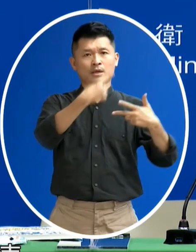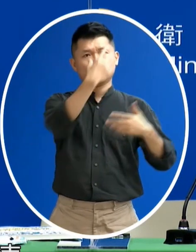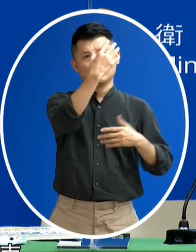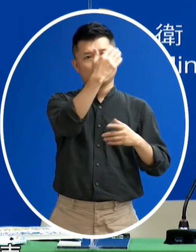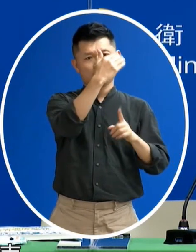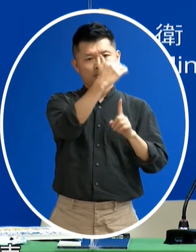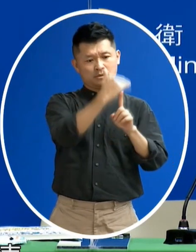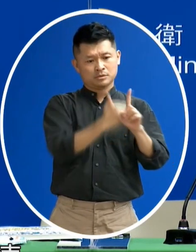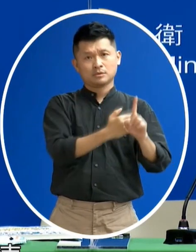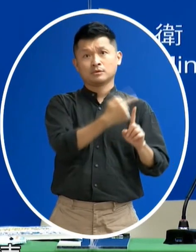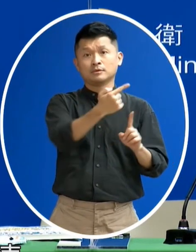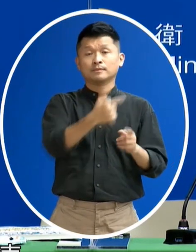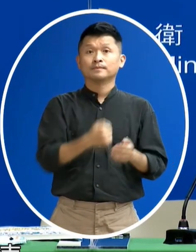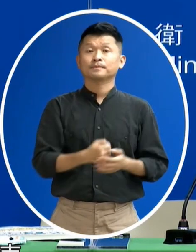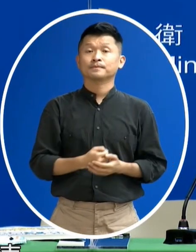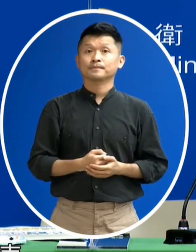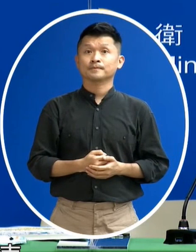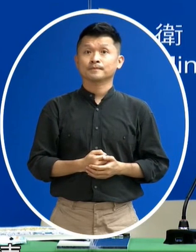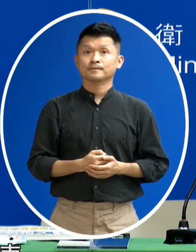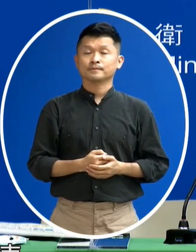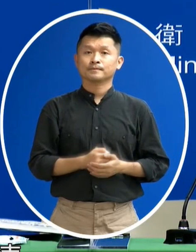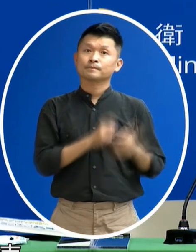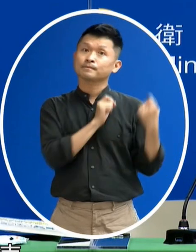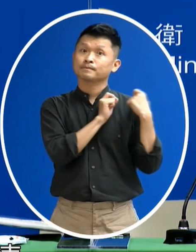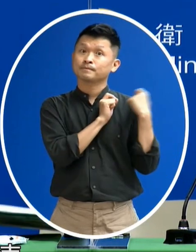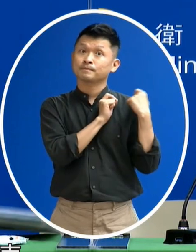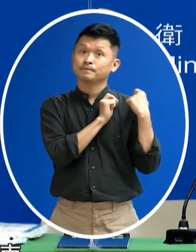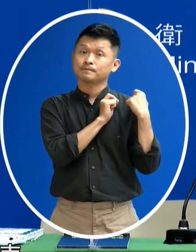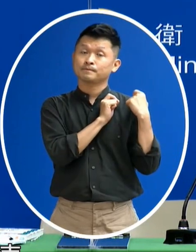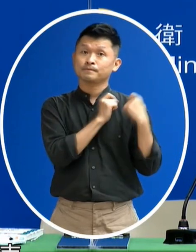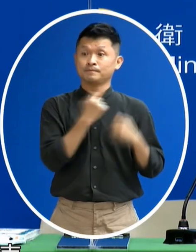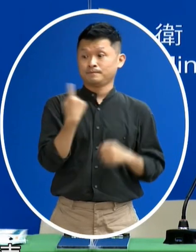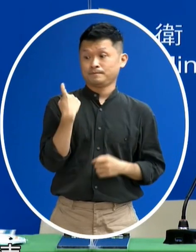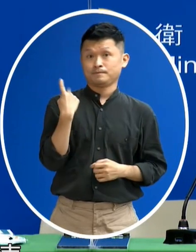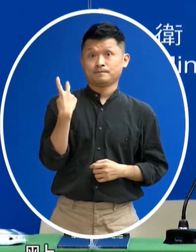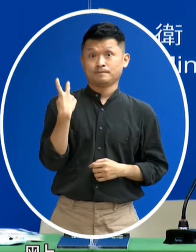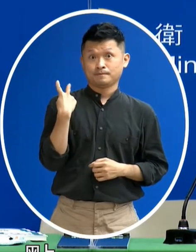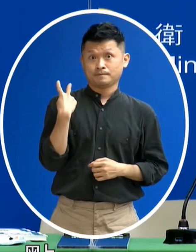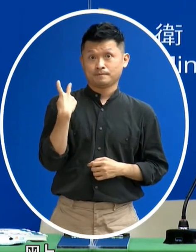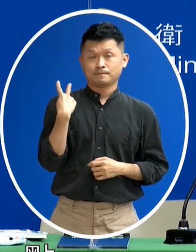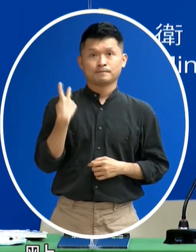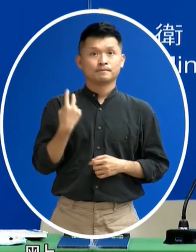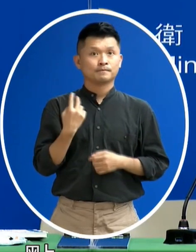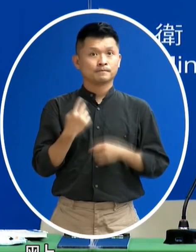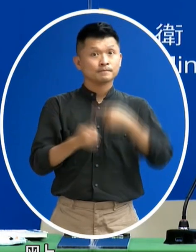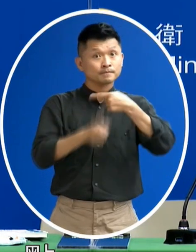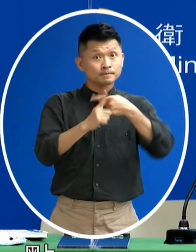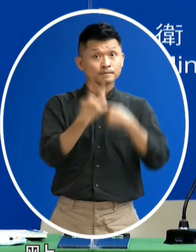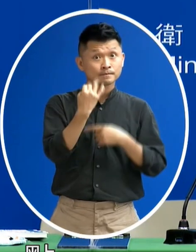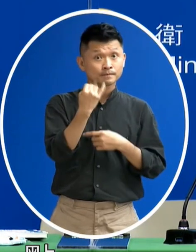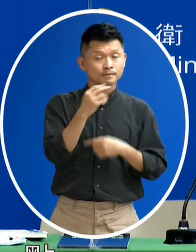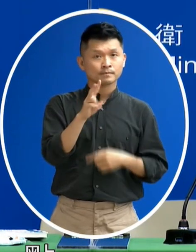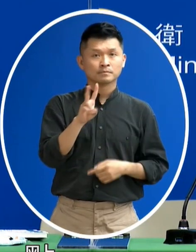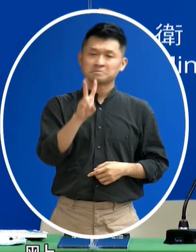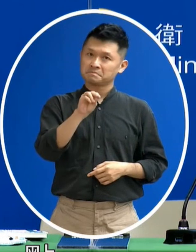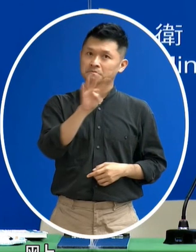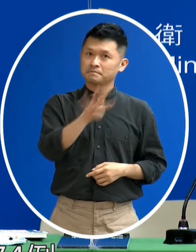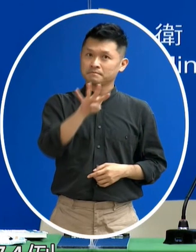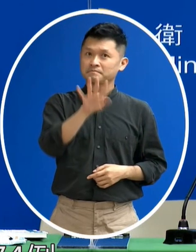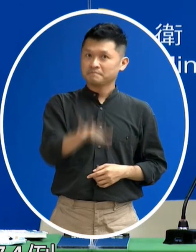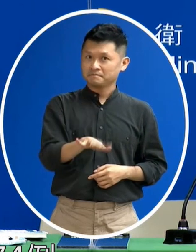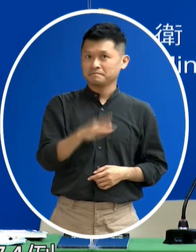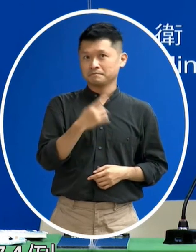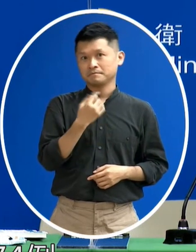以再来可能最近的这个两三天的疫情，也有可能这个数字会比24000再低一